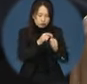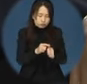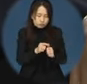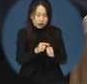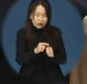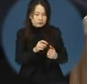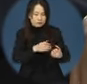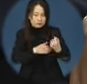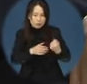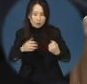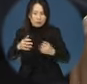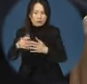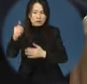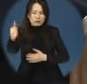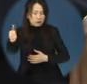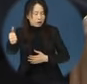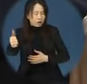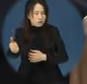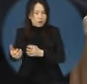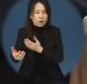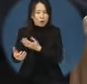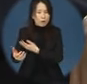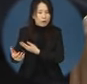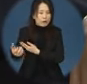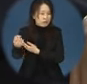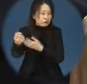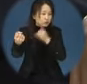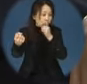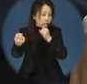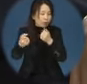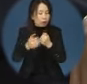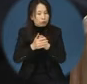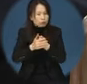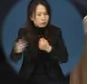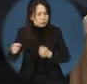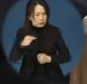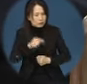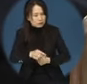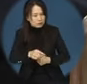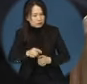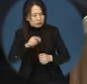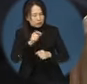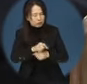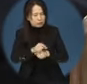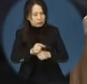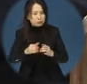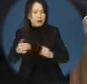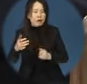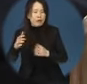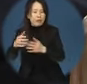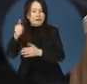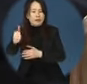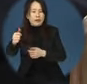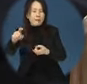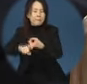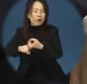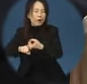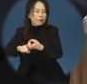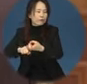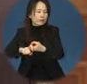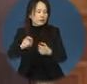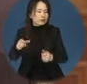그러니까 단체장은 지방의회가 가급적 이를 제대로 못하도록 사무 인사 할 수도 있는 거 아니에요 이건 말이 안 되는